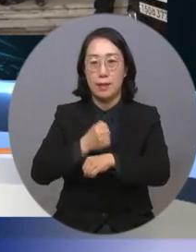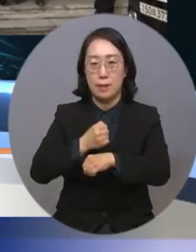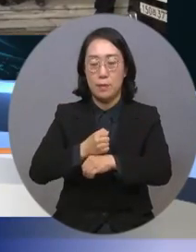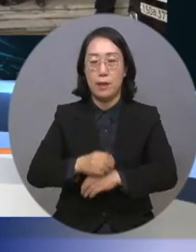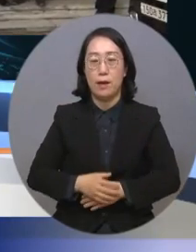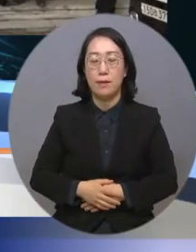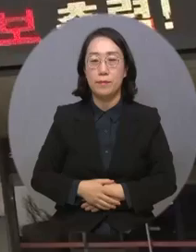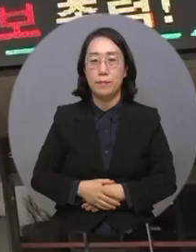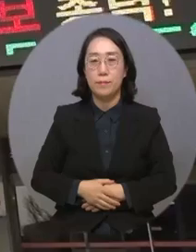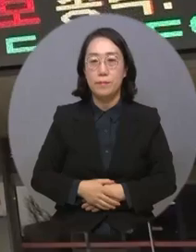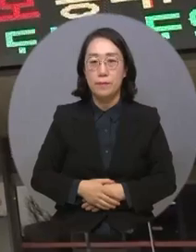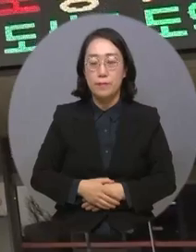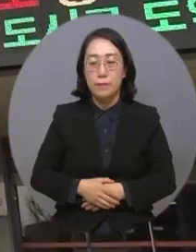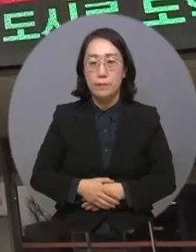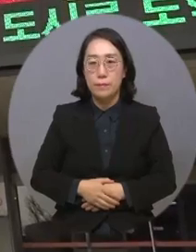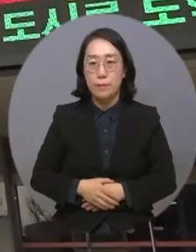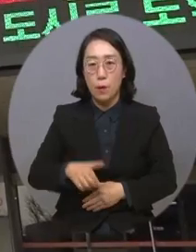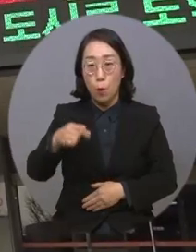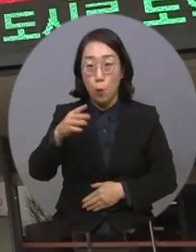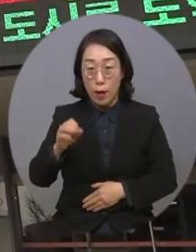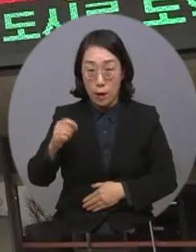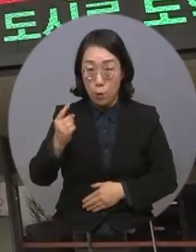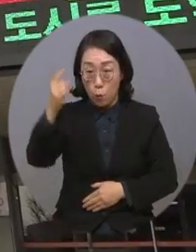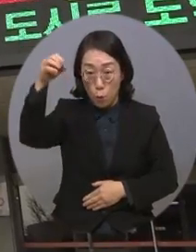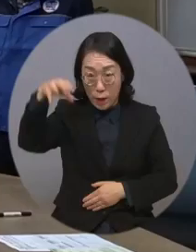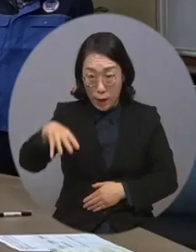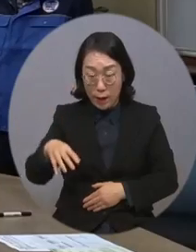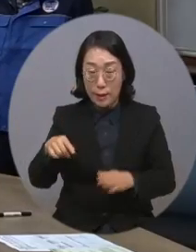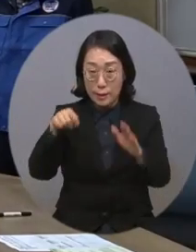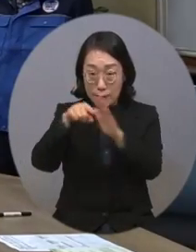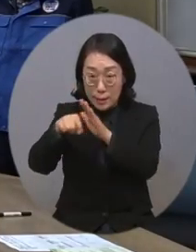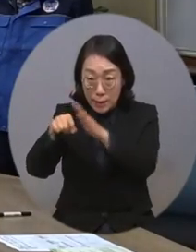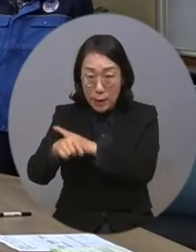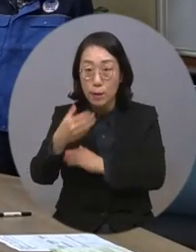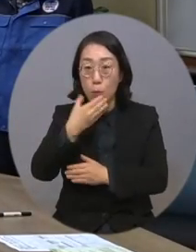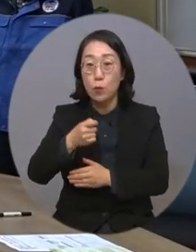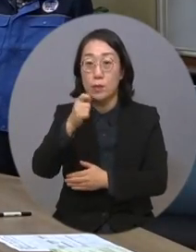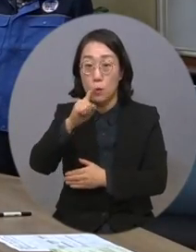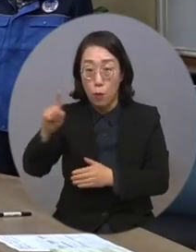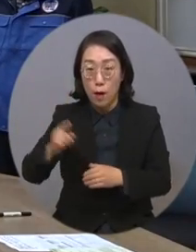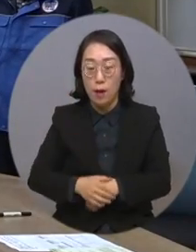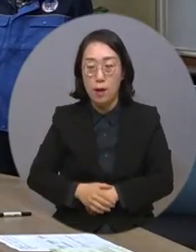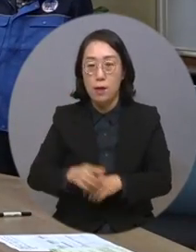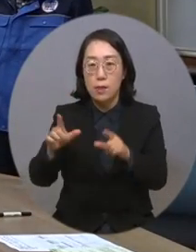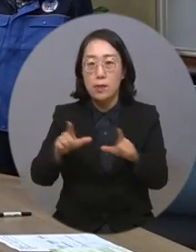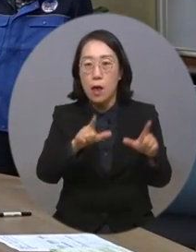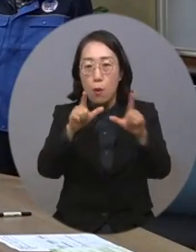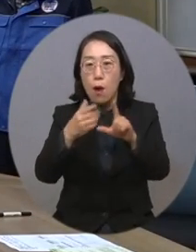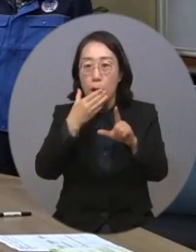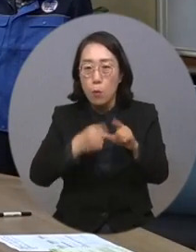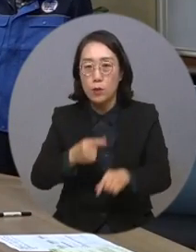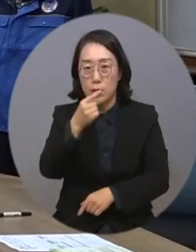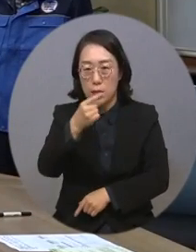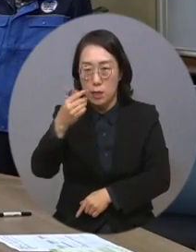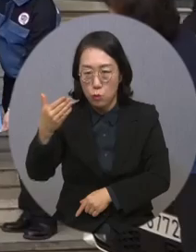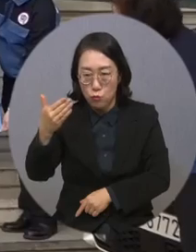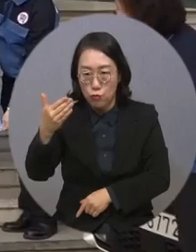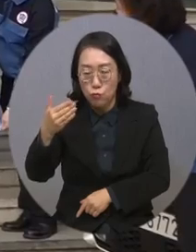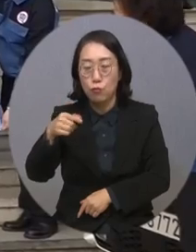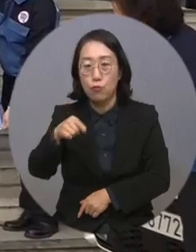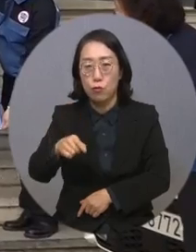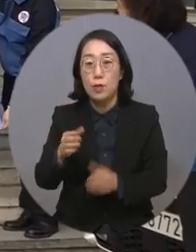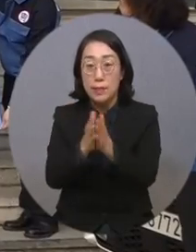전합니다. 고양시 찾아가는 복지관은 지난 24일 생활복지 119 사업 추진을 위한